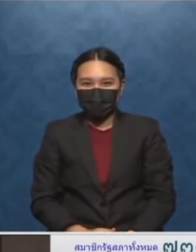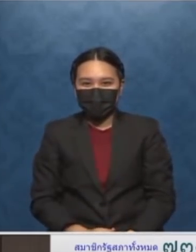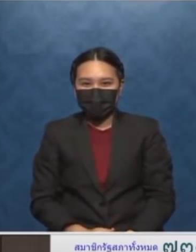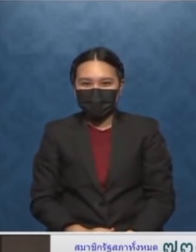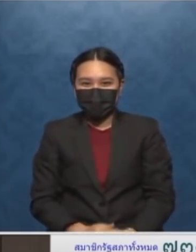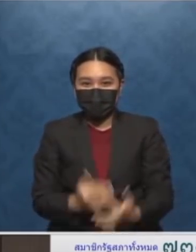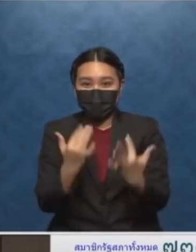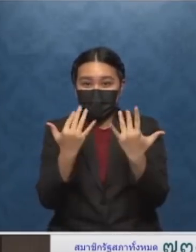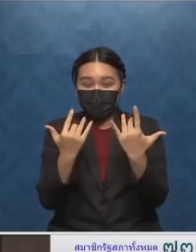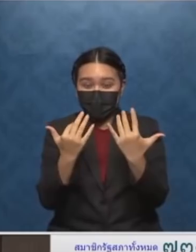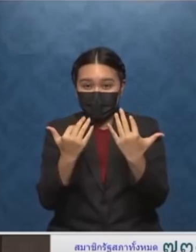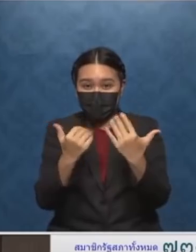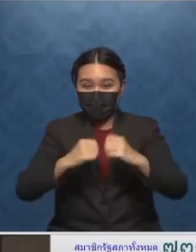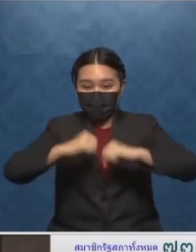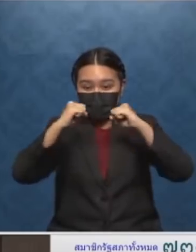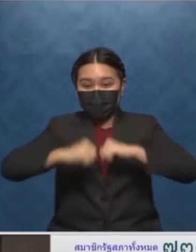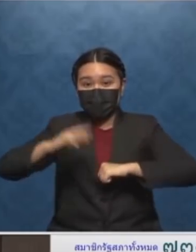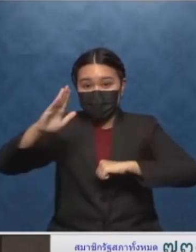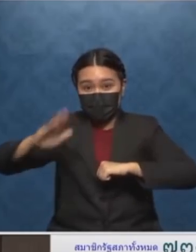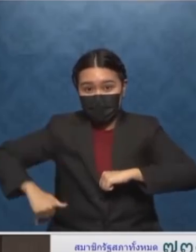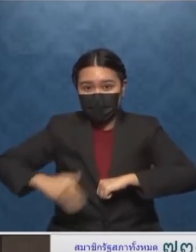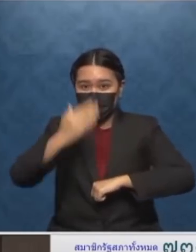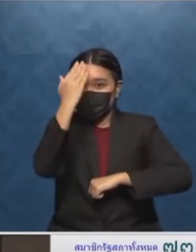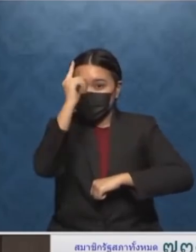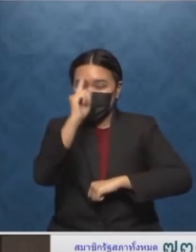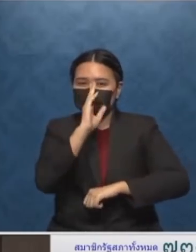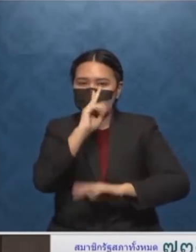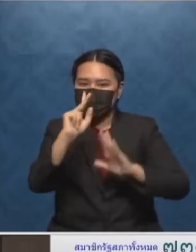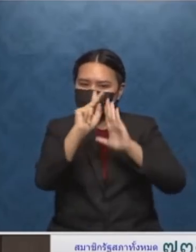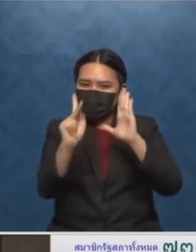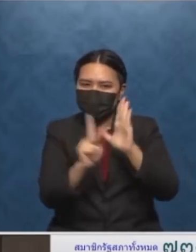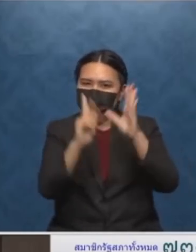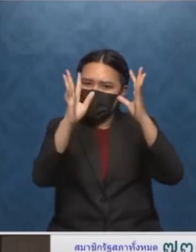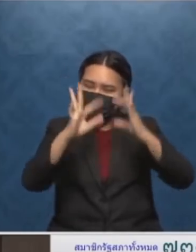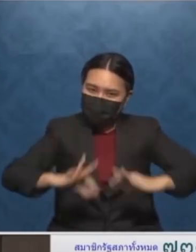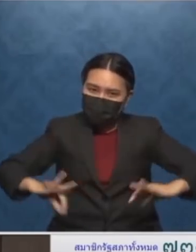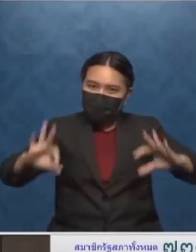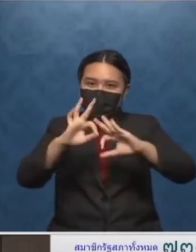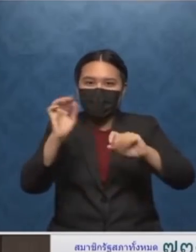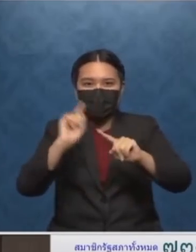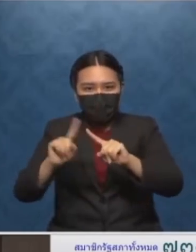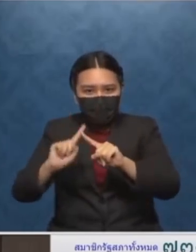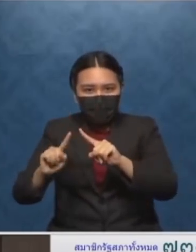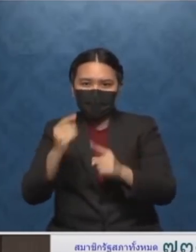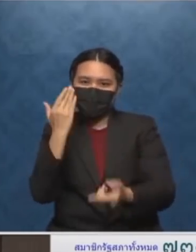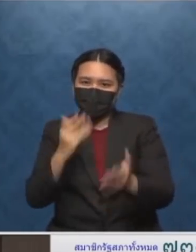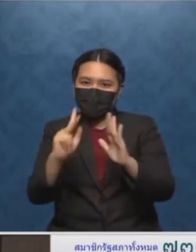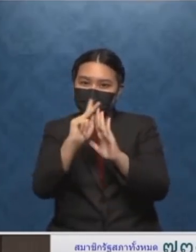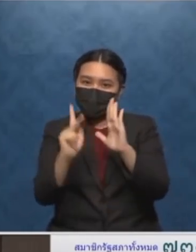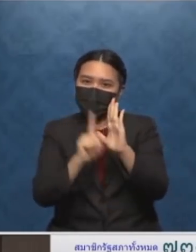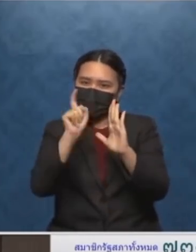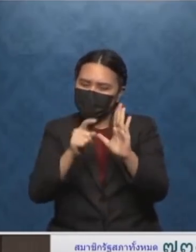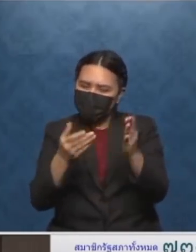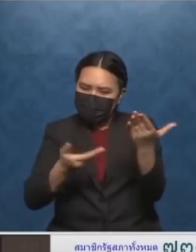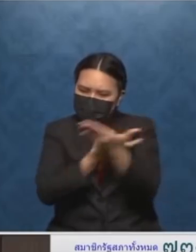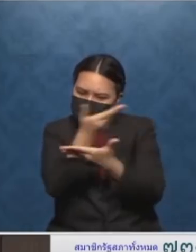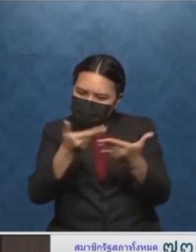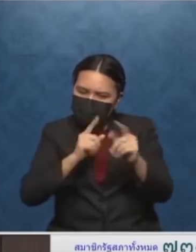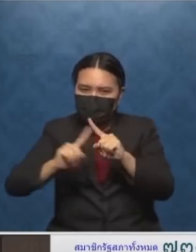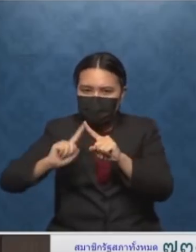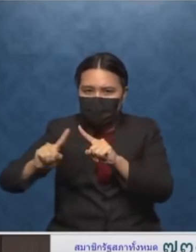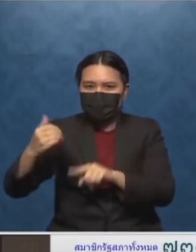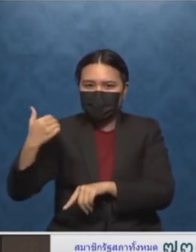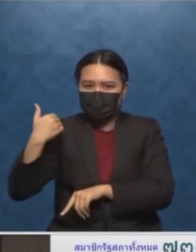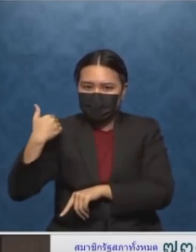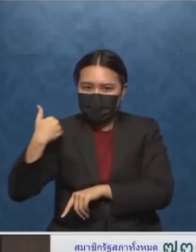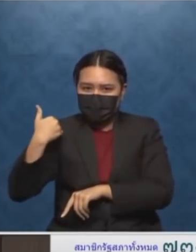ถ้าไม่งั้นนี่กฎหมายสำคัญสำคัญหรือว่ากฎหมายที่เราจะต้องพิจารณาเนี่ยมันก็จะ